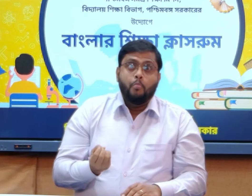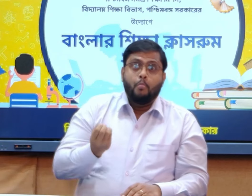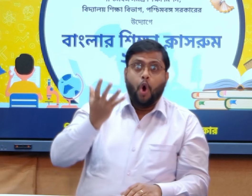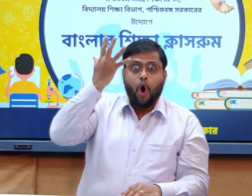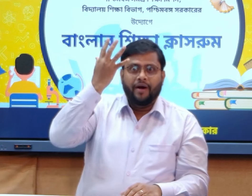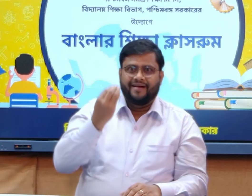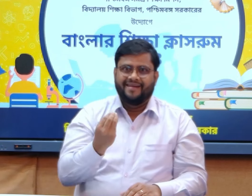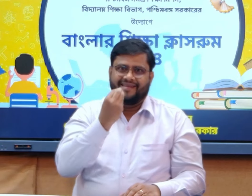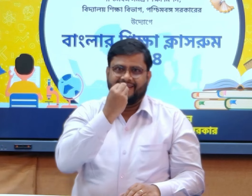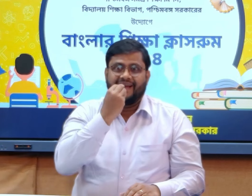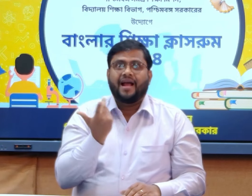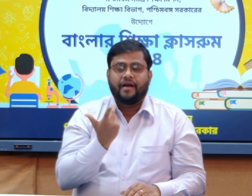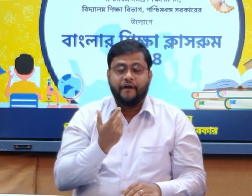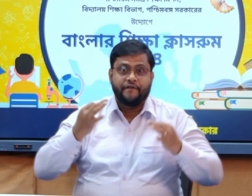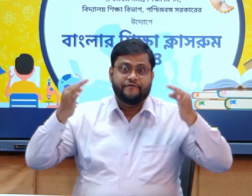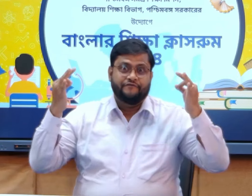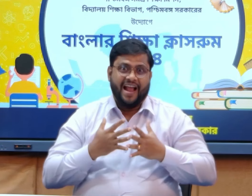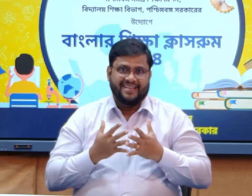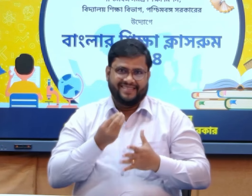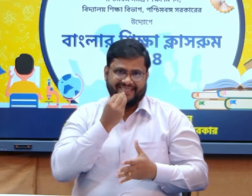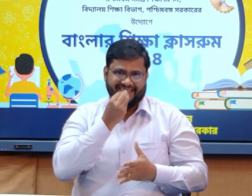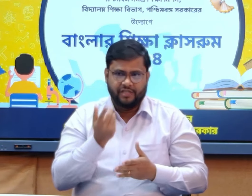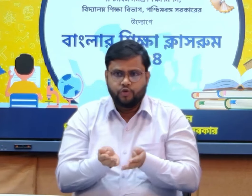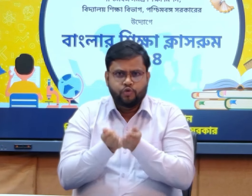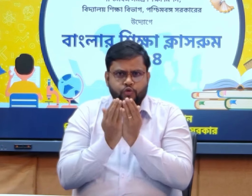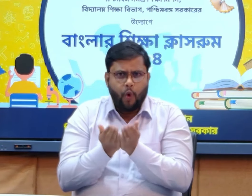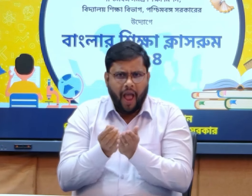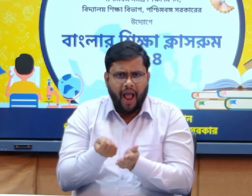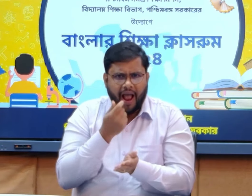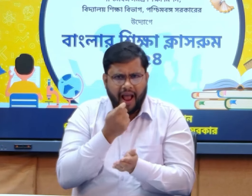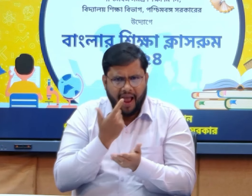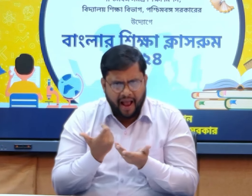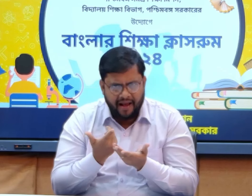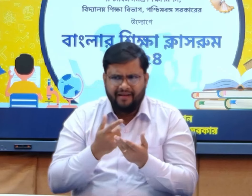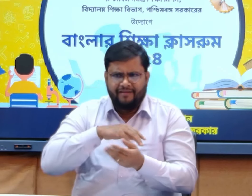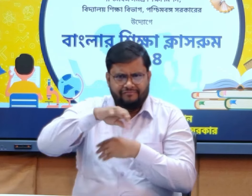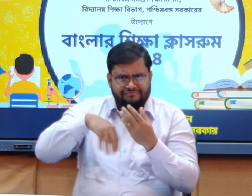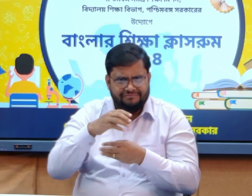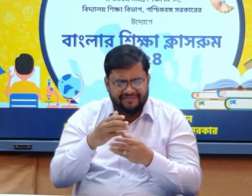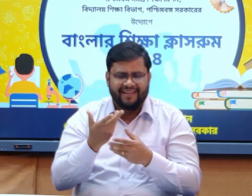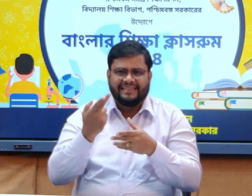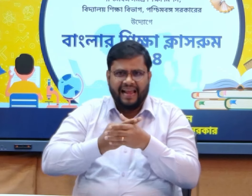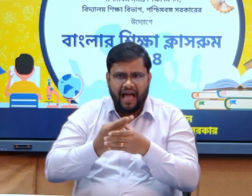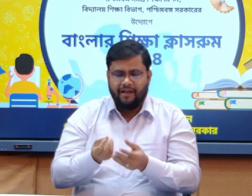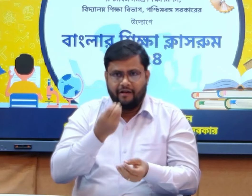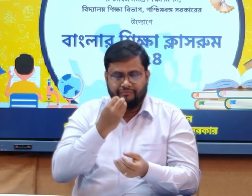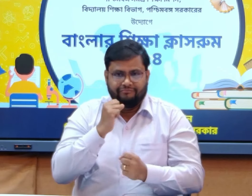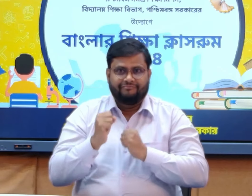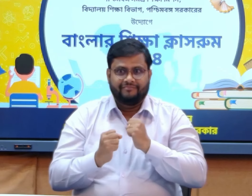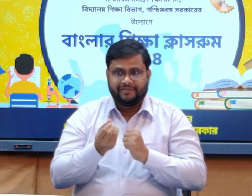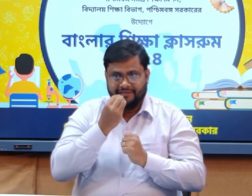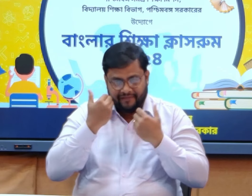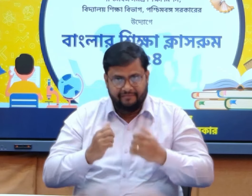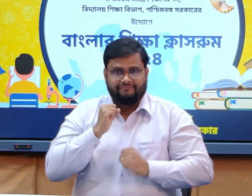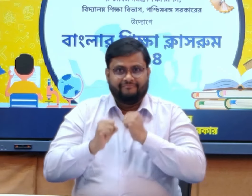বিভিন্ন রকম খাদ্য খাই যেমন সকালবেলা যে খাবারটা খাই সেটা ব্রেকফাস্ট ছোলা ভেজানো কোন রকম পাও